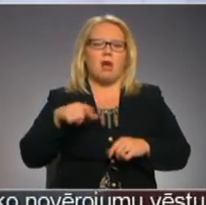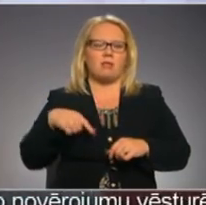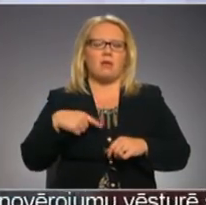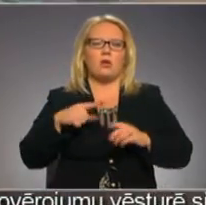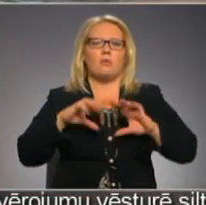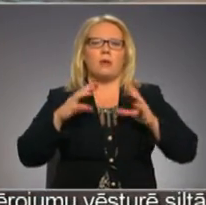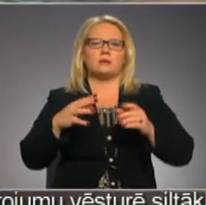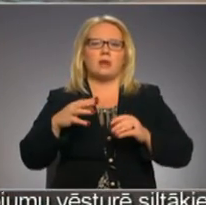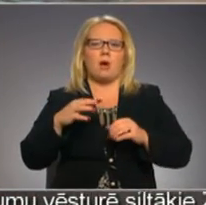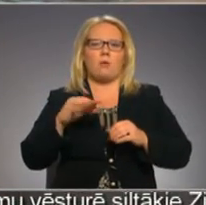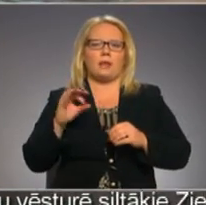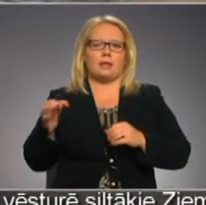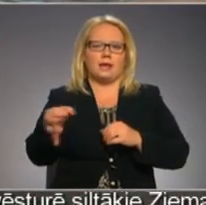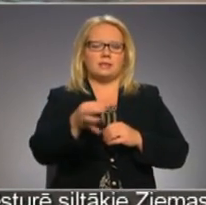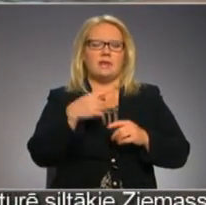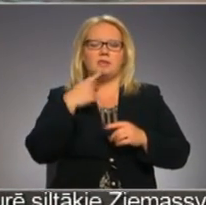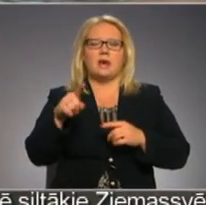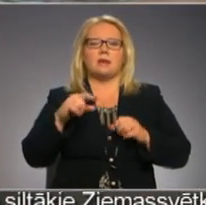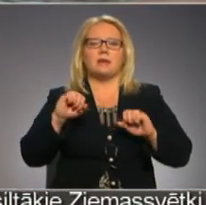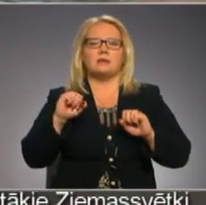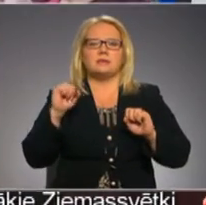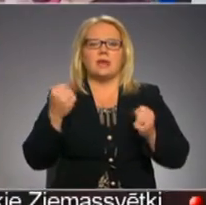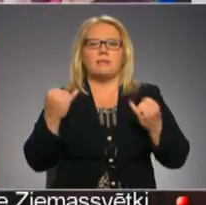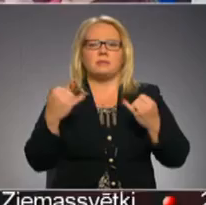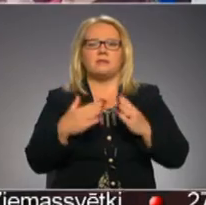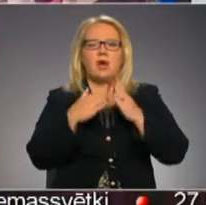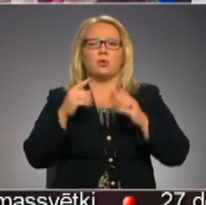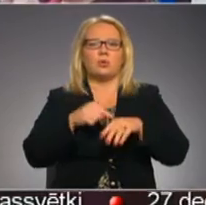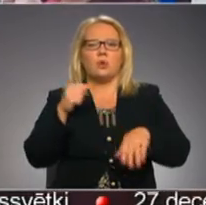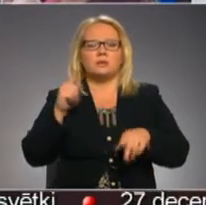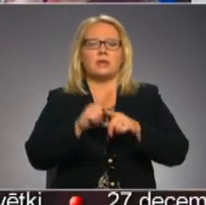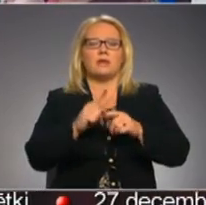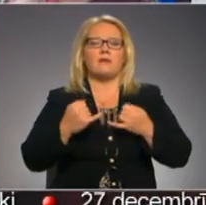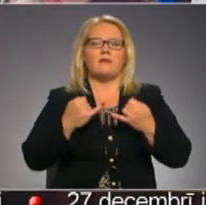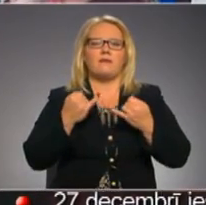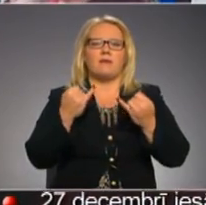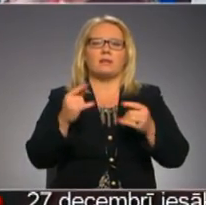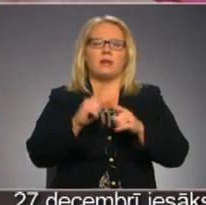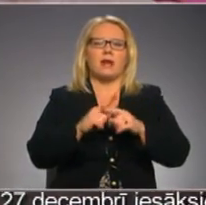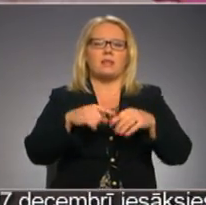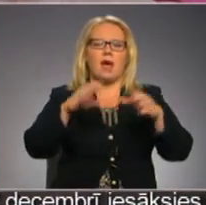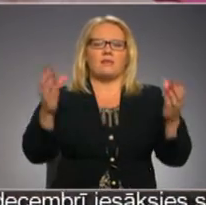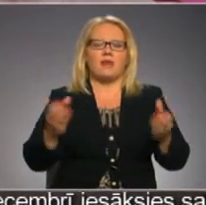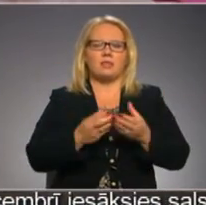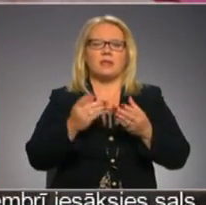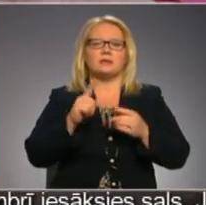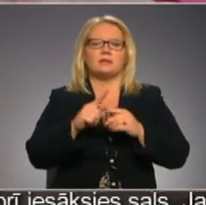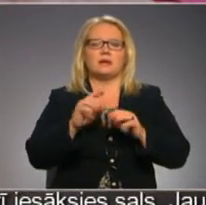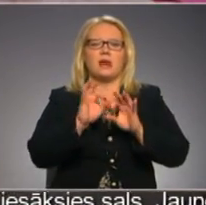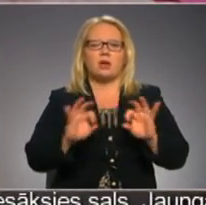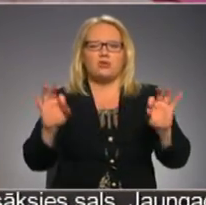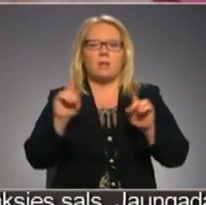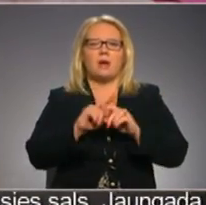pasauli vīst. Ziemassvētku noskaņu Bebrenes pagastā veido gan krāšņi adventes rotājumi, gan arī siltā tēja un